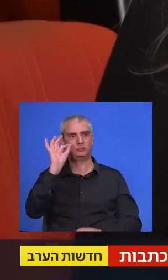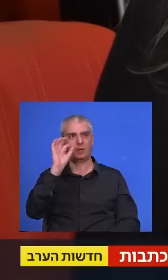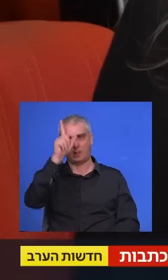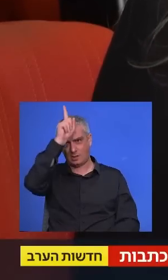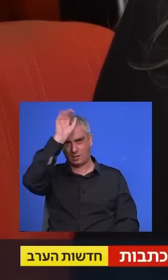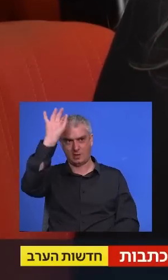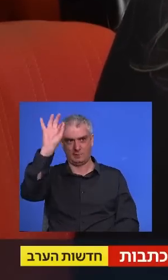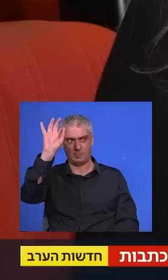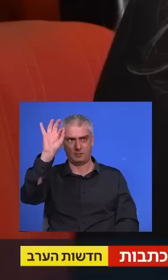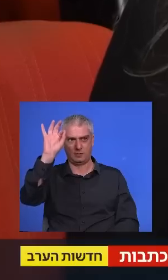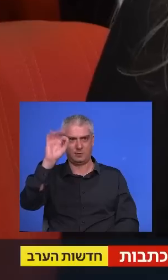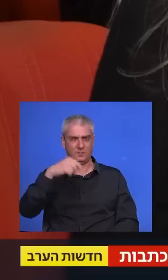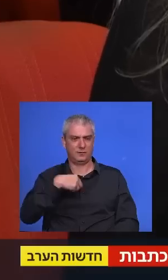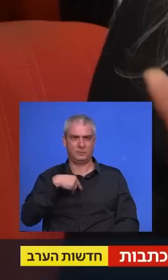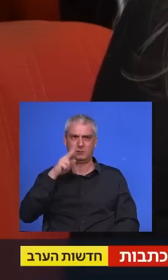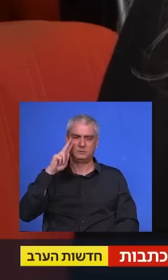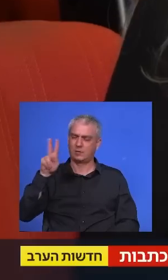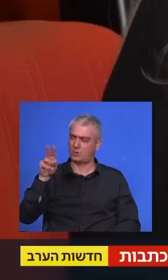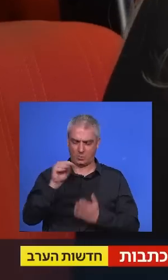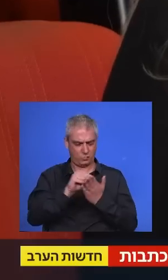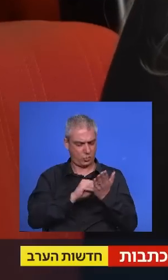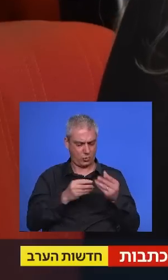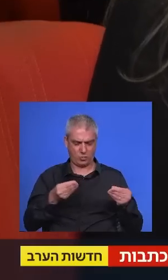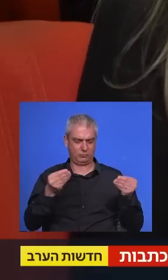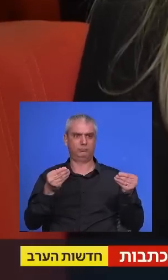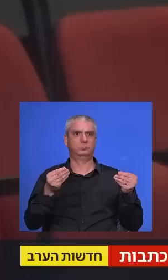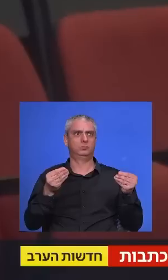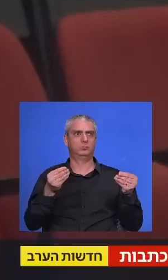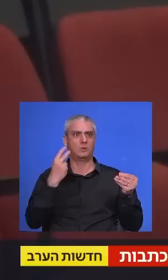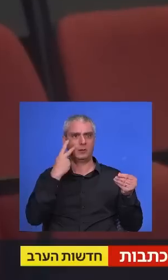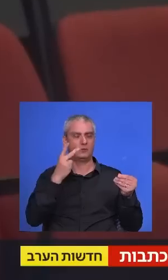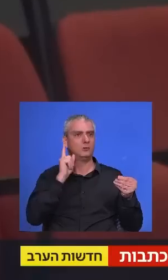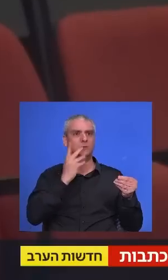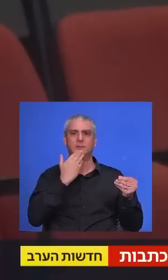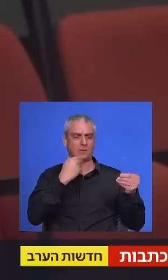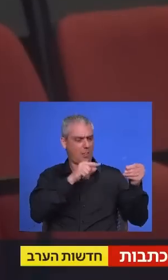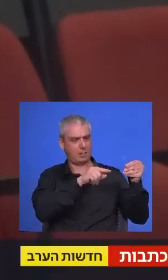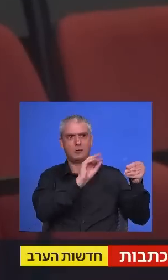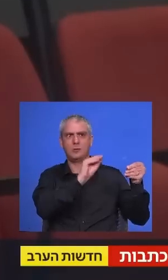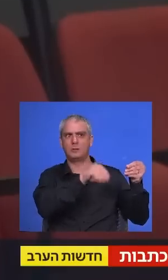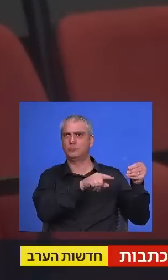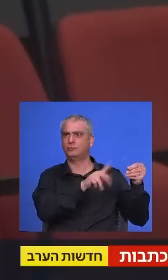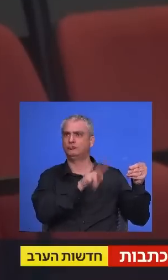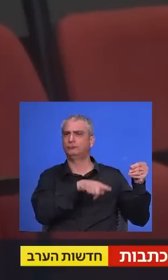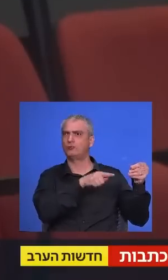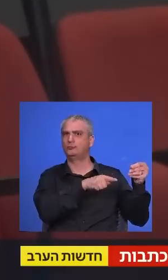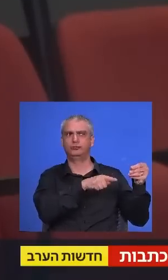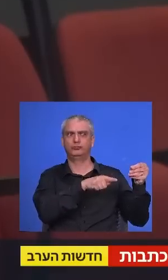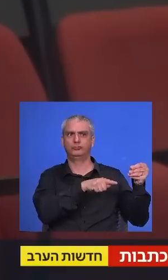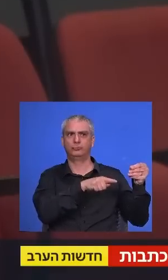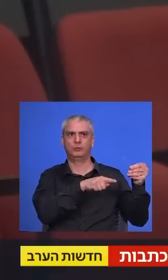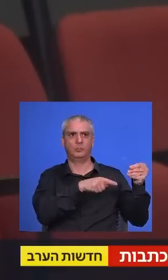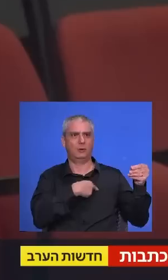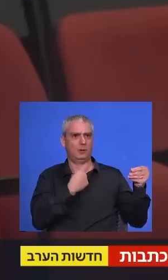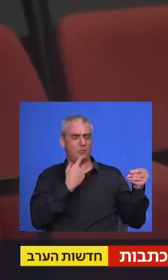גרמניה. ואז אנחנו הסתכלנו על הפרוטוקול וראינו את השם של ישראל ברשימת המדינות.